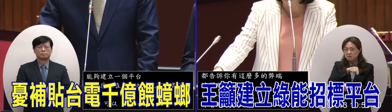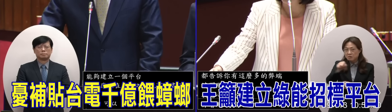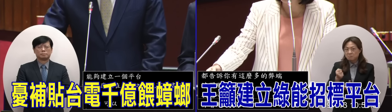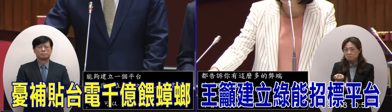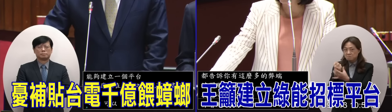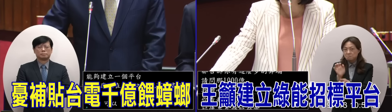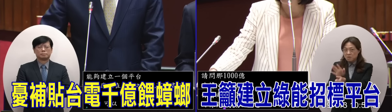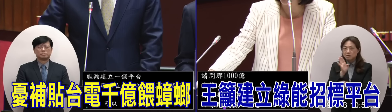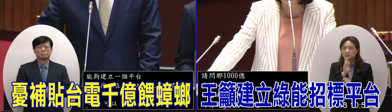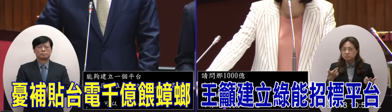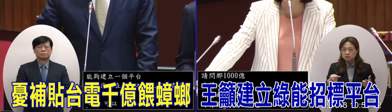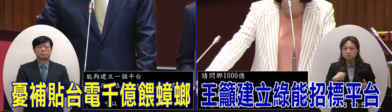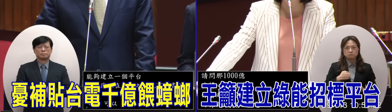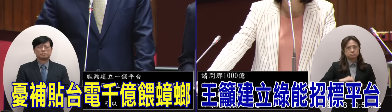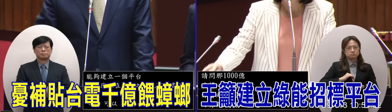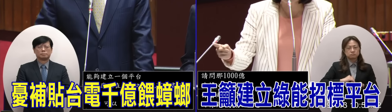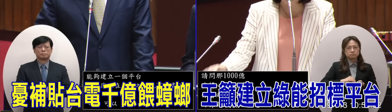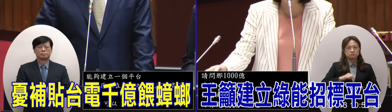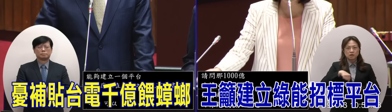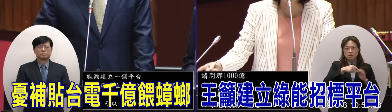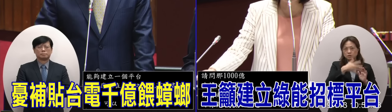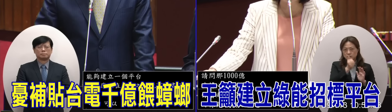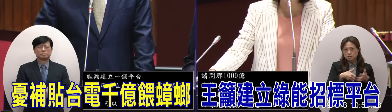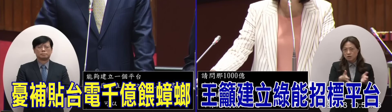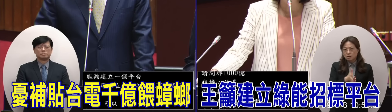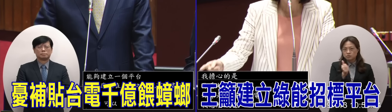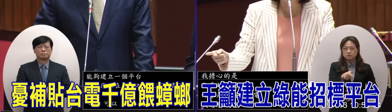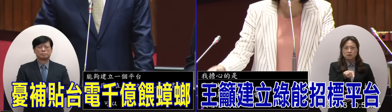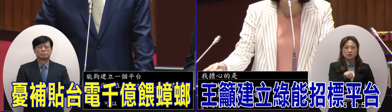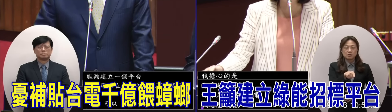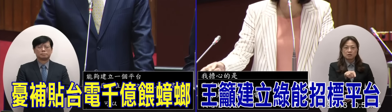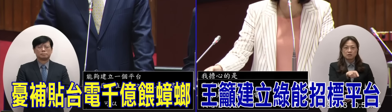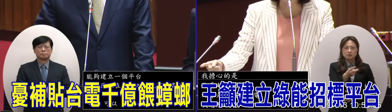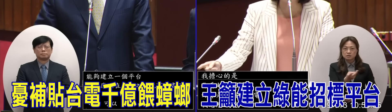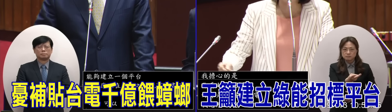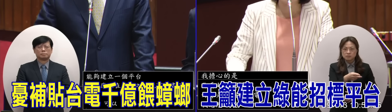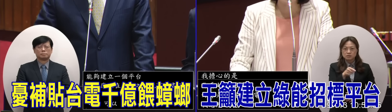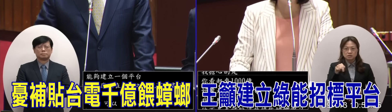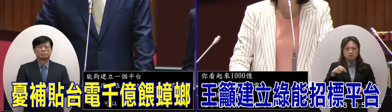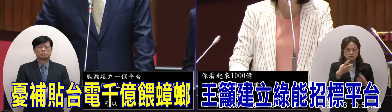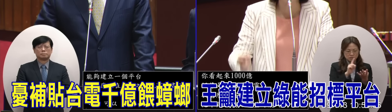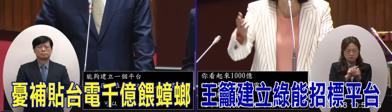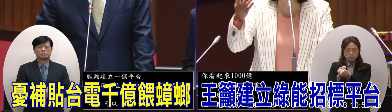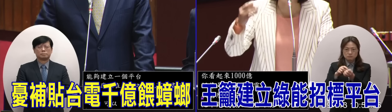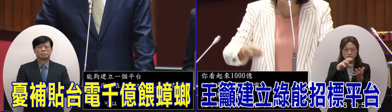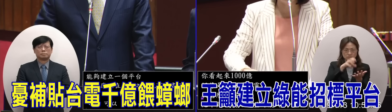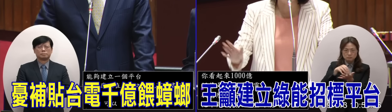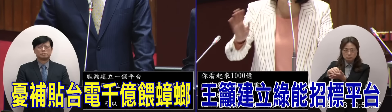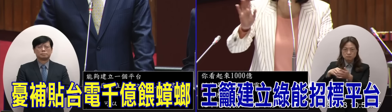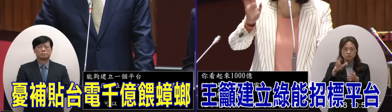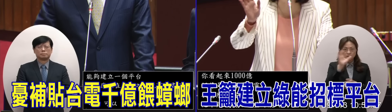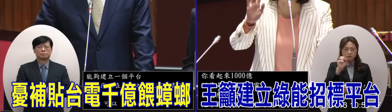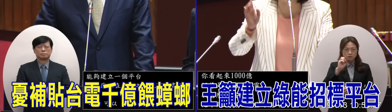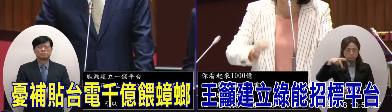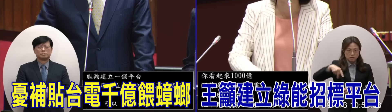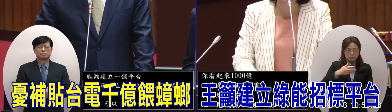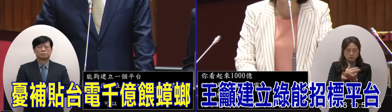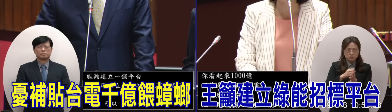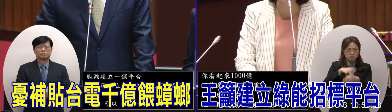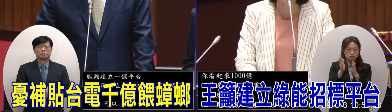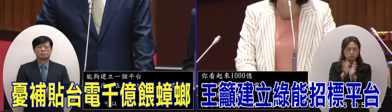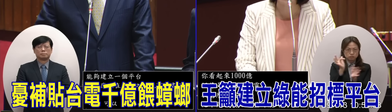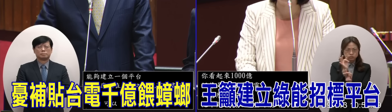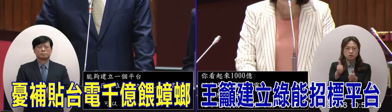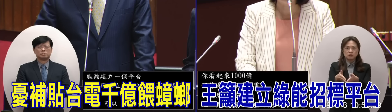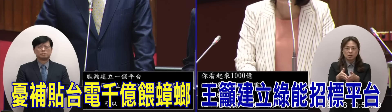请哈院长和部长把这些全部建立起来，否则的话，请问我真的不会同意